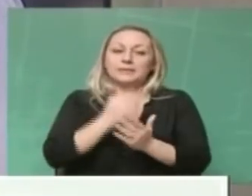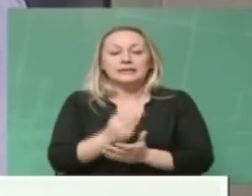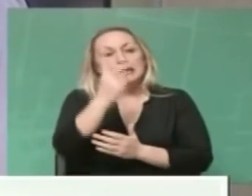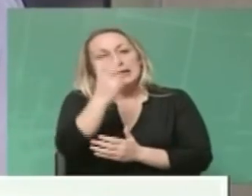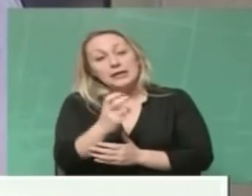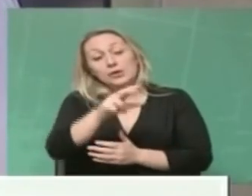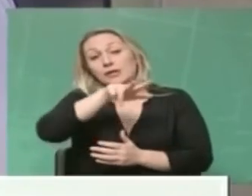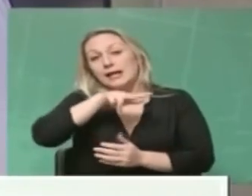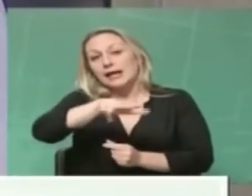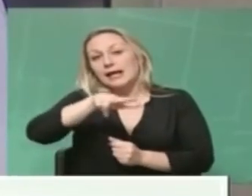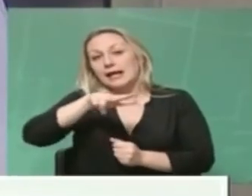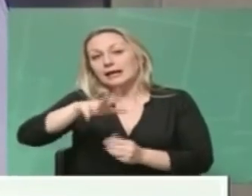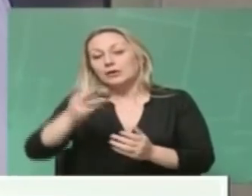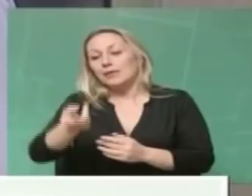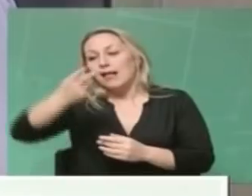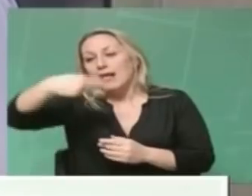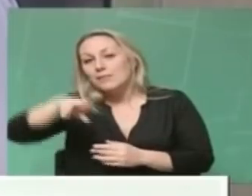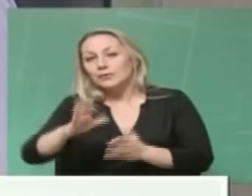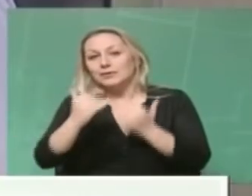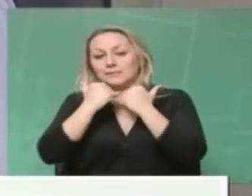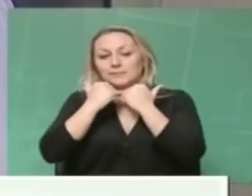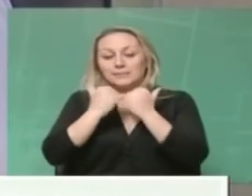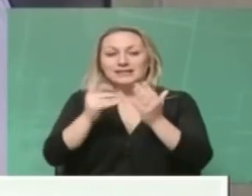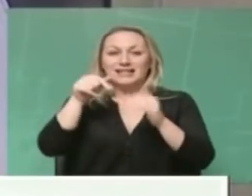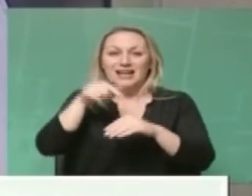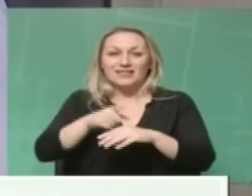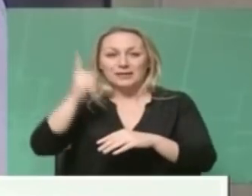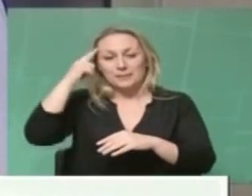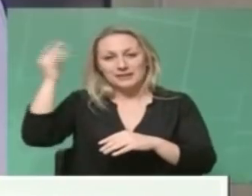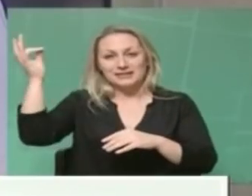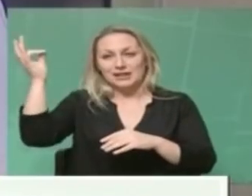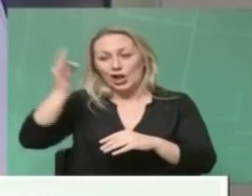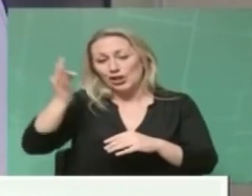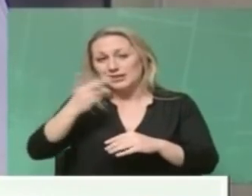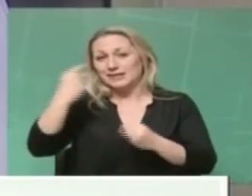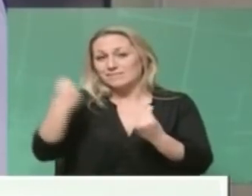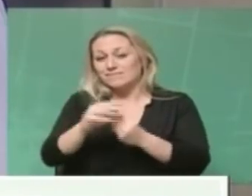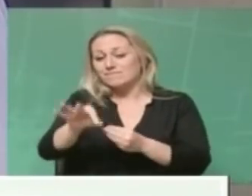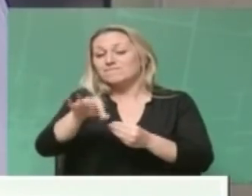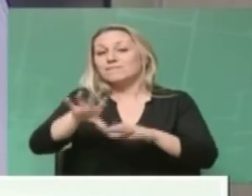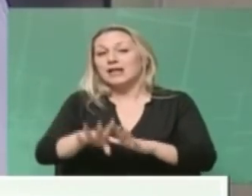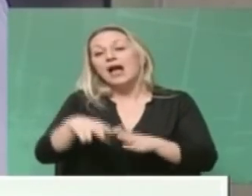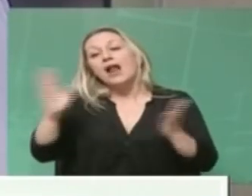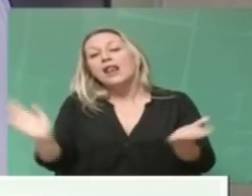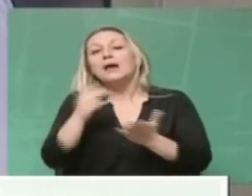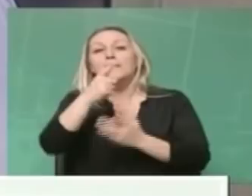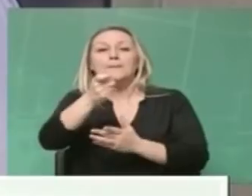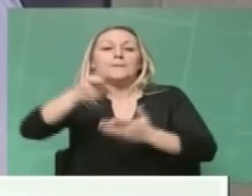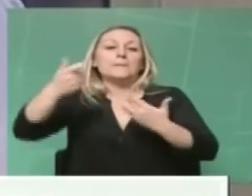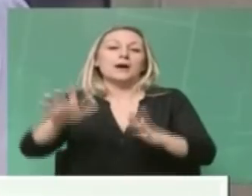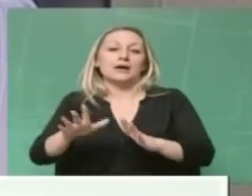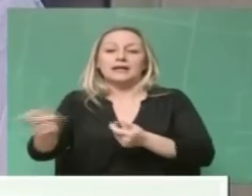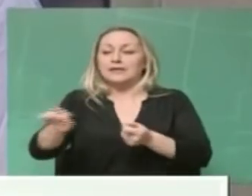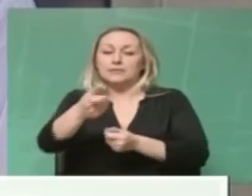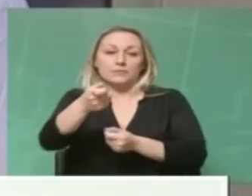εκατομμύρια, όποιο και να είναι το επιτόκιο, δεν είναι η πιο σόφρονη επιλογή. Όπως και να έχει, επέλεξε η διοίκηση να το πάρει. Ας δούμε